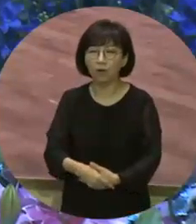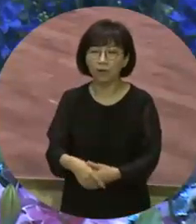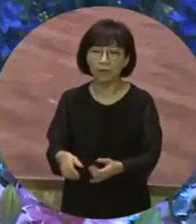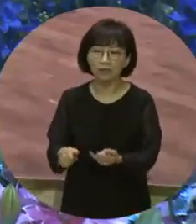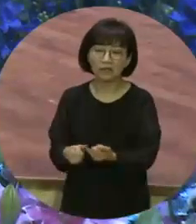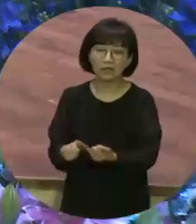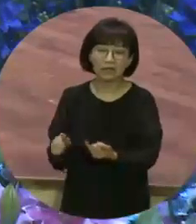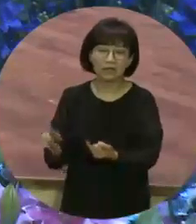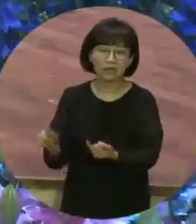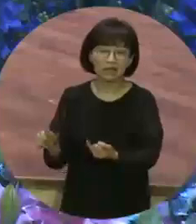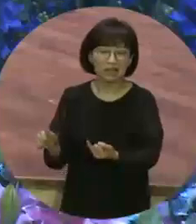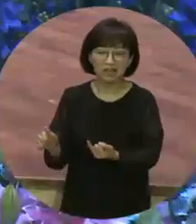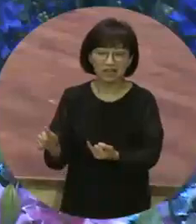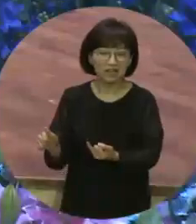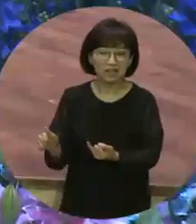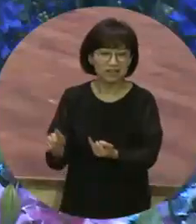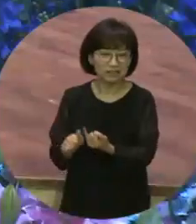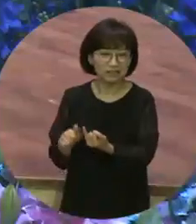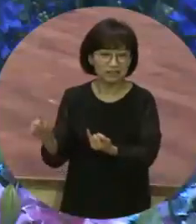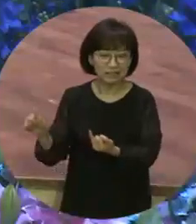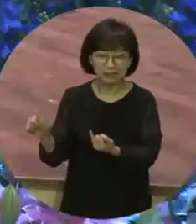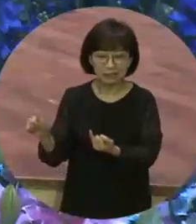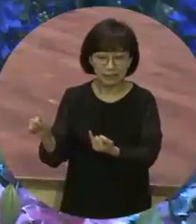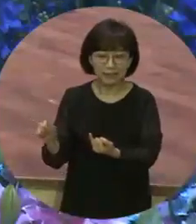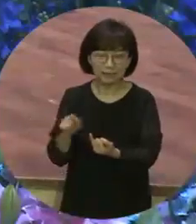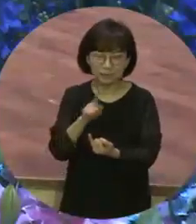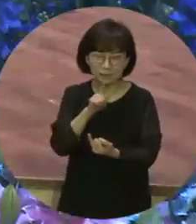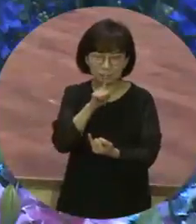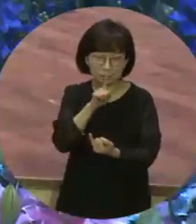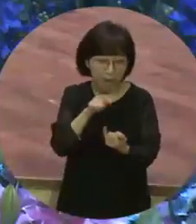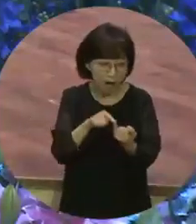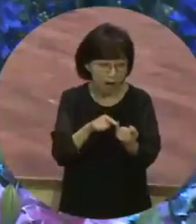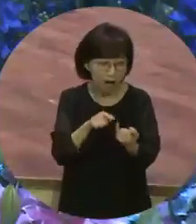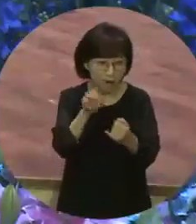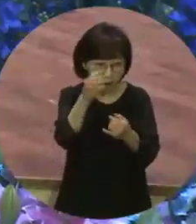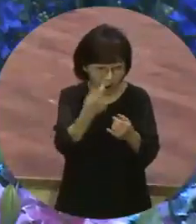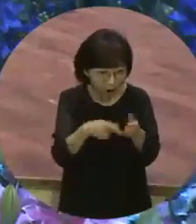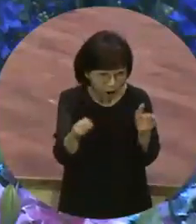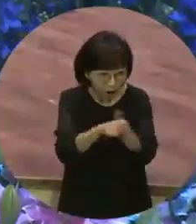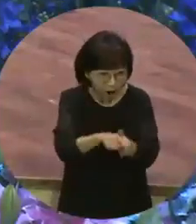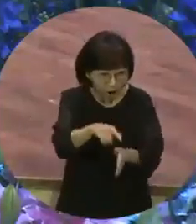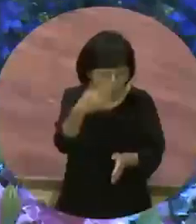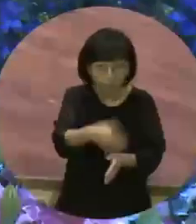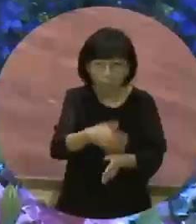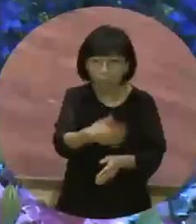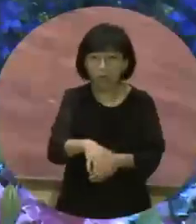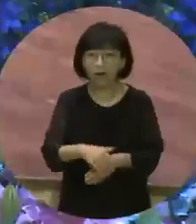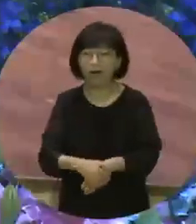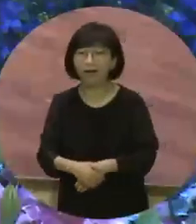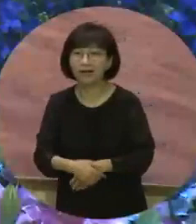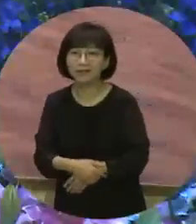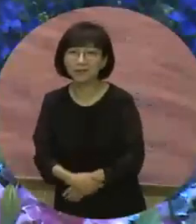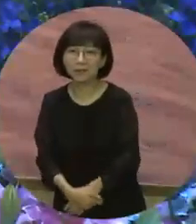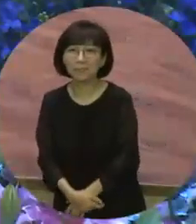남자들은 어떻게 된 파인지 다. 여러분 말고 심야기도 나오는 남자들은 아주 모델이죠 모델.